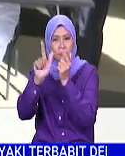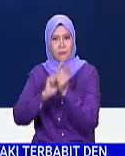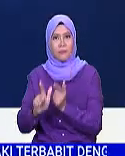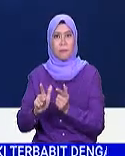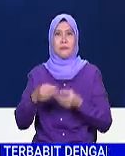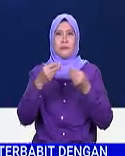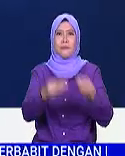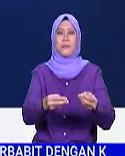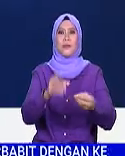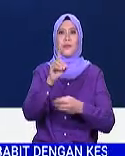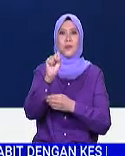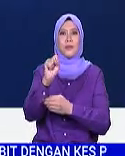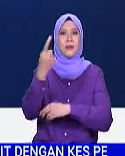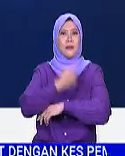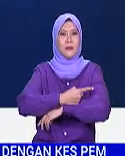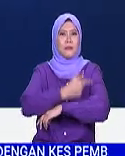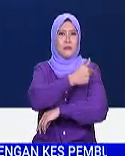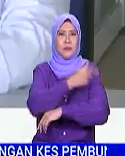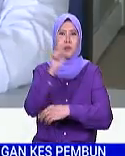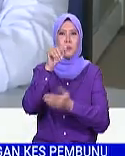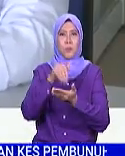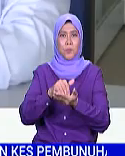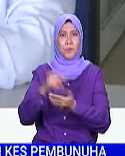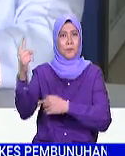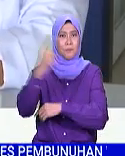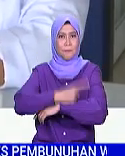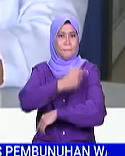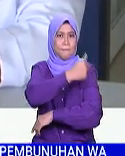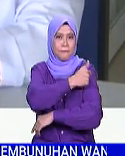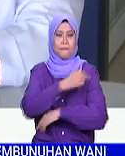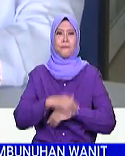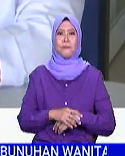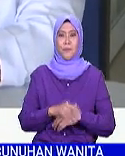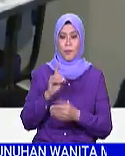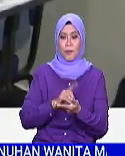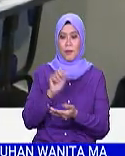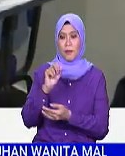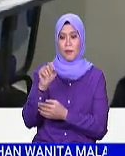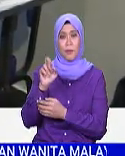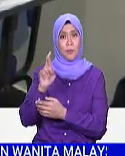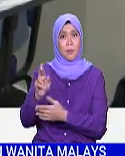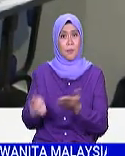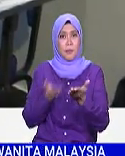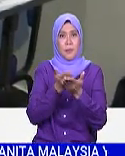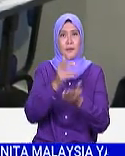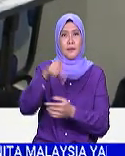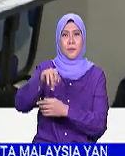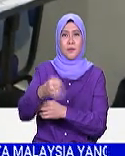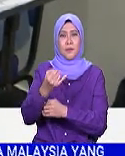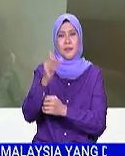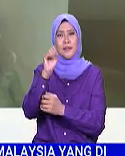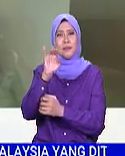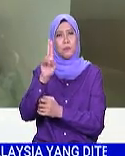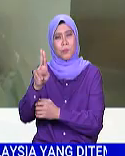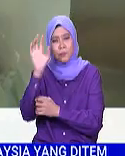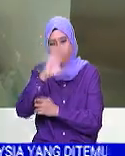meningkatkan pemberian dosis vaksin harian kepada 1000 dosa hari.co Anwar juga turun mencadangkan kepada kepiye sibuk untuk mencari